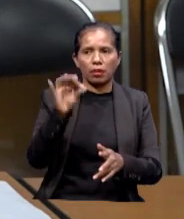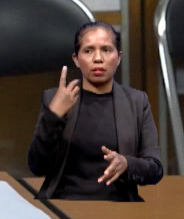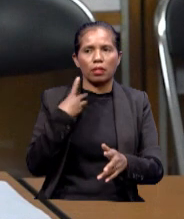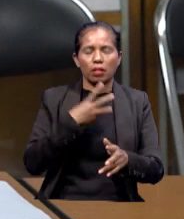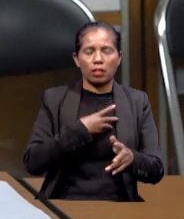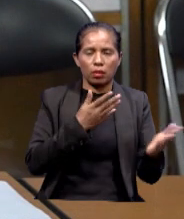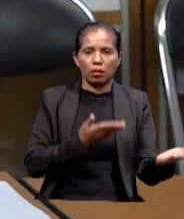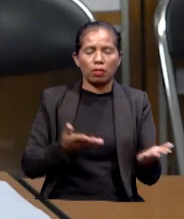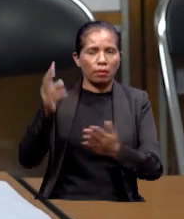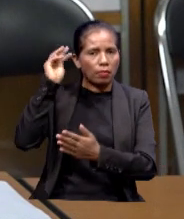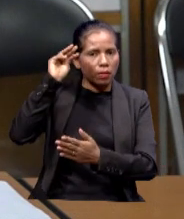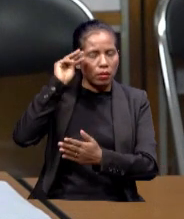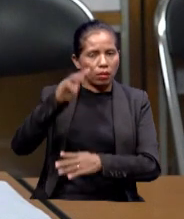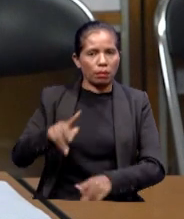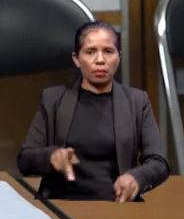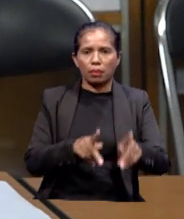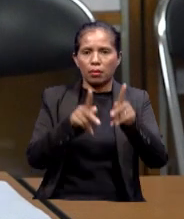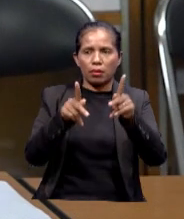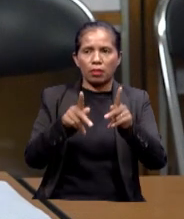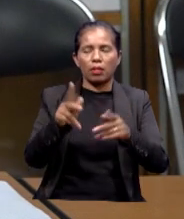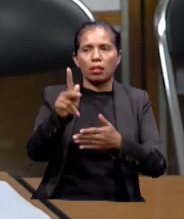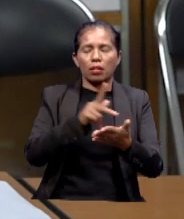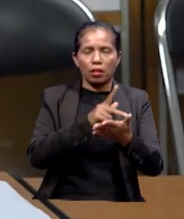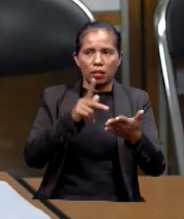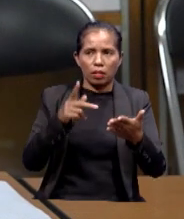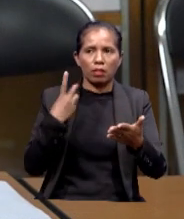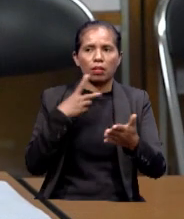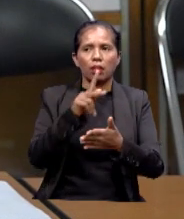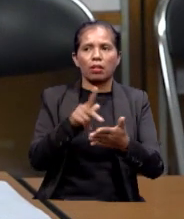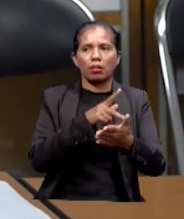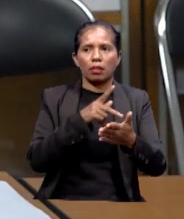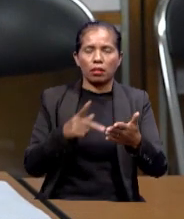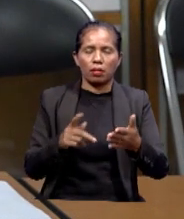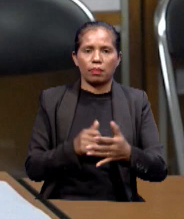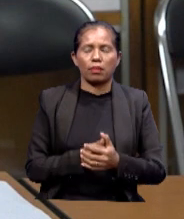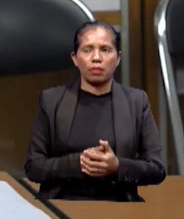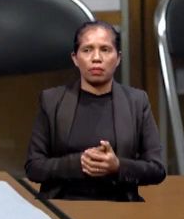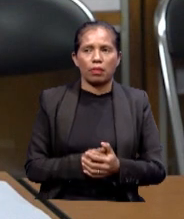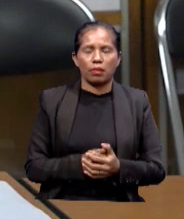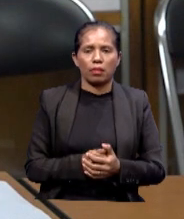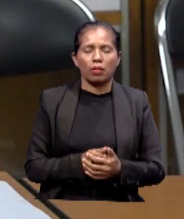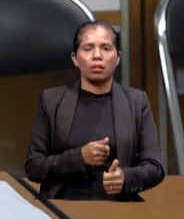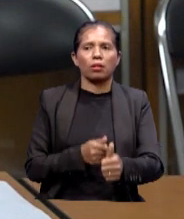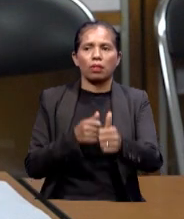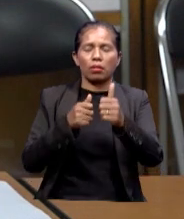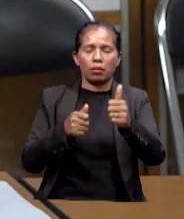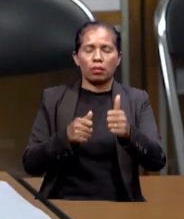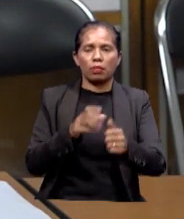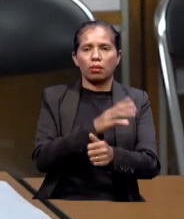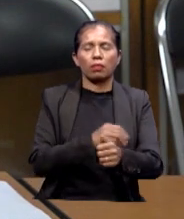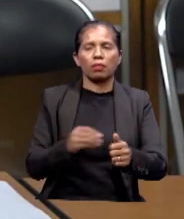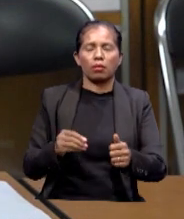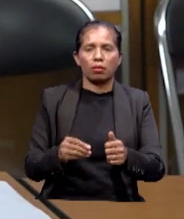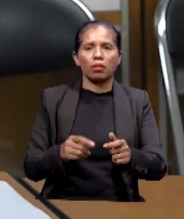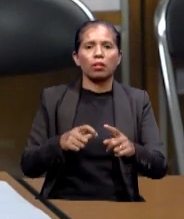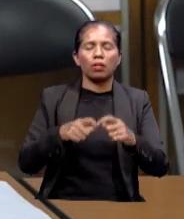na Ministério Público ne krimi tipu krimi na bema asli ne maka abuso di poder depois tuir peculato